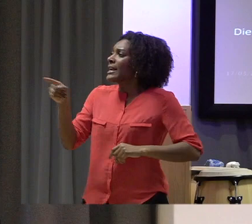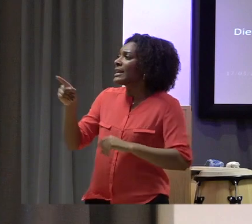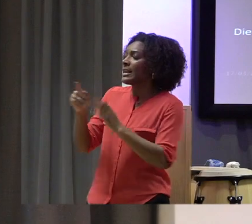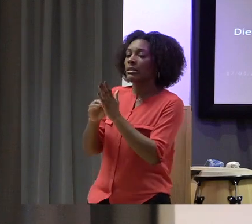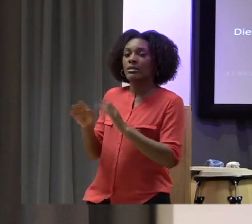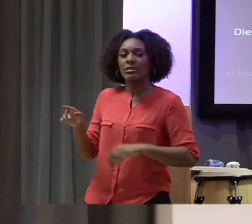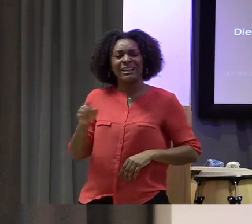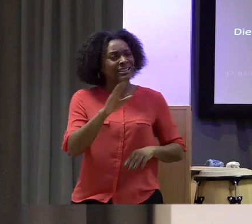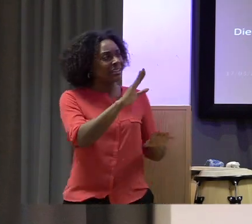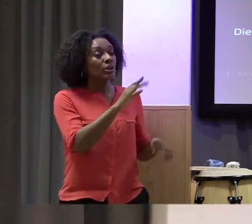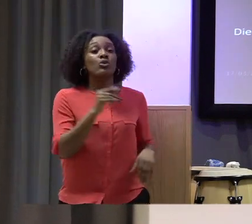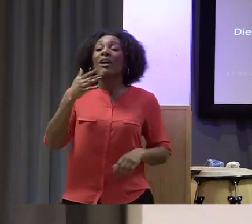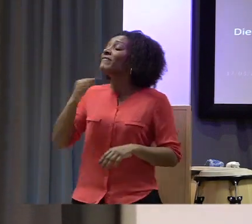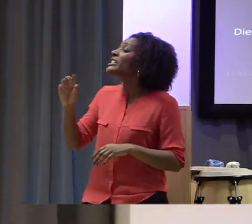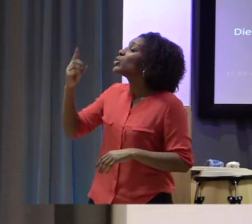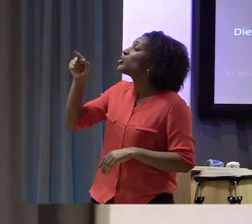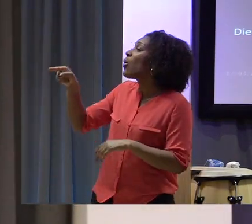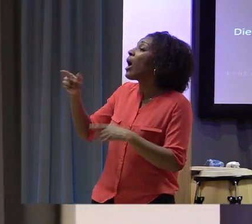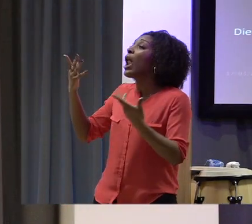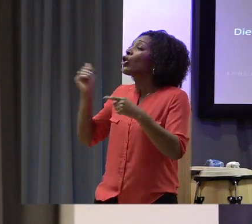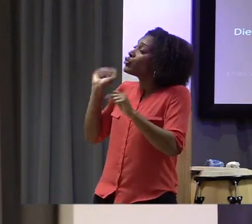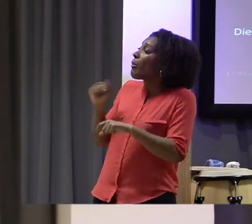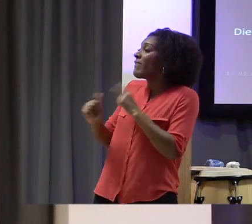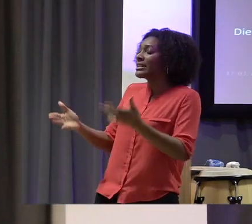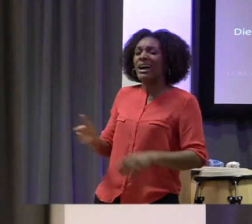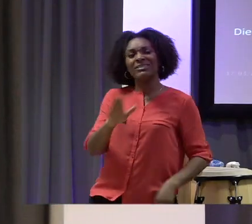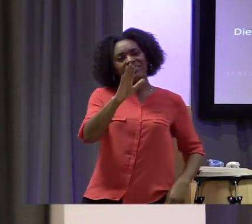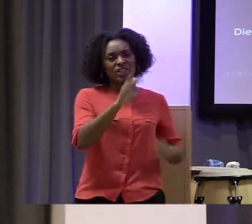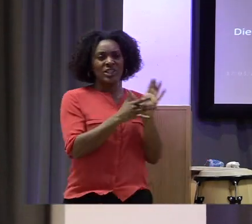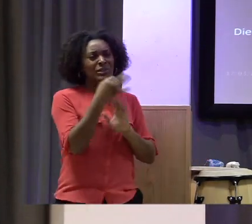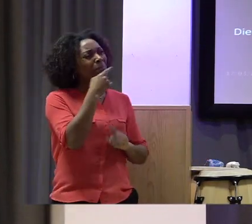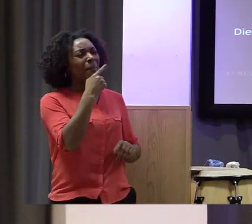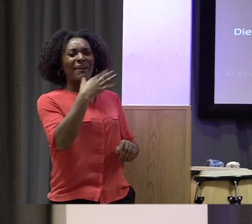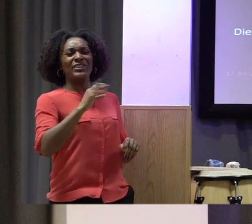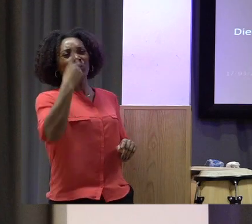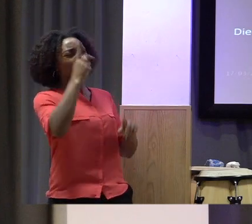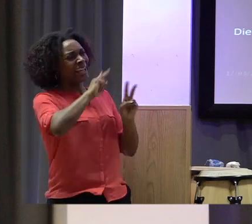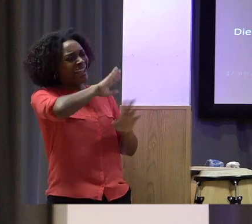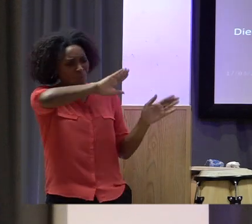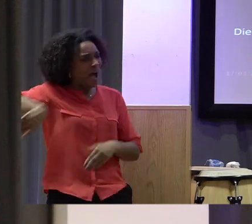en disant, non, ce n'est pas ça le sujet. Jésus lui opposait la parole de Dieu.